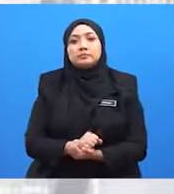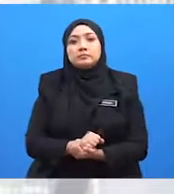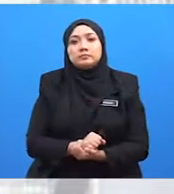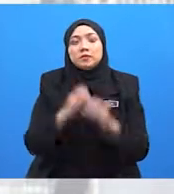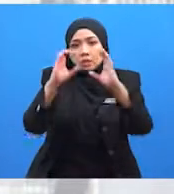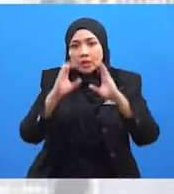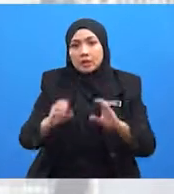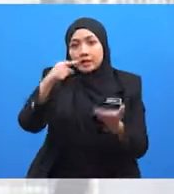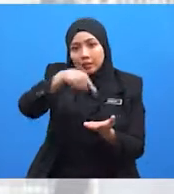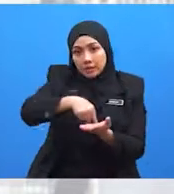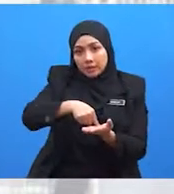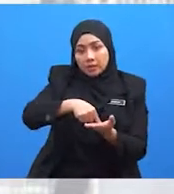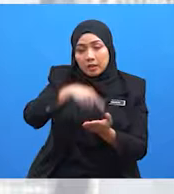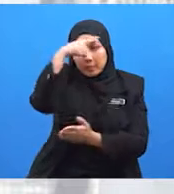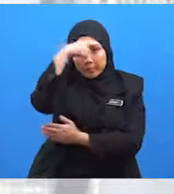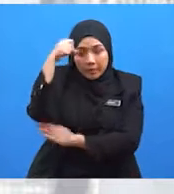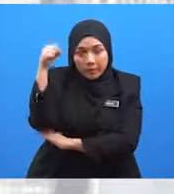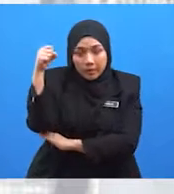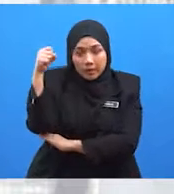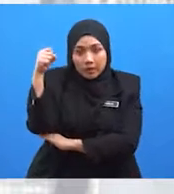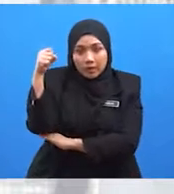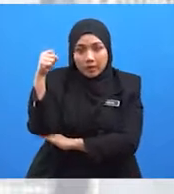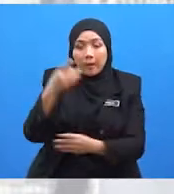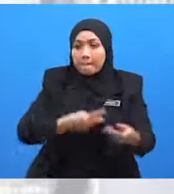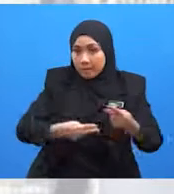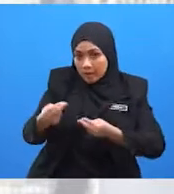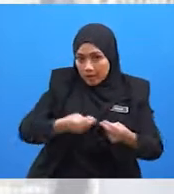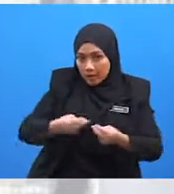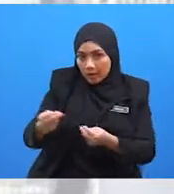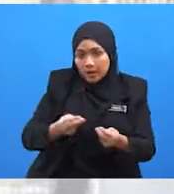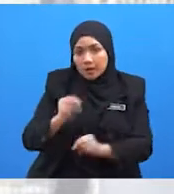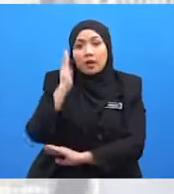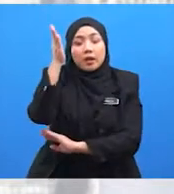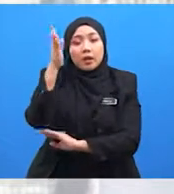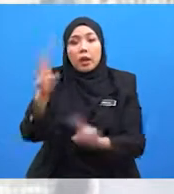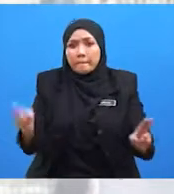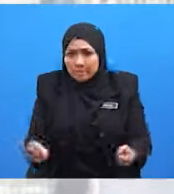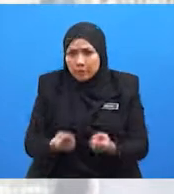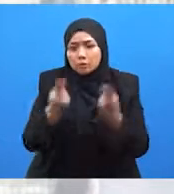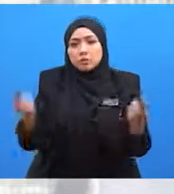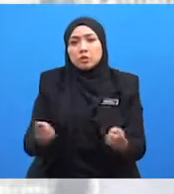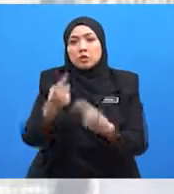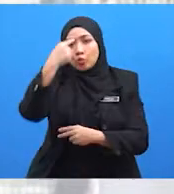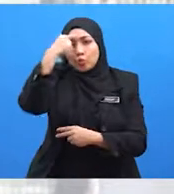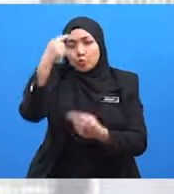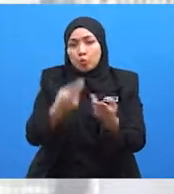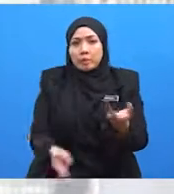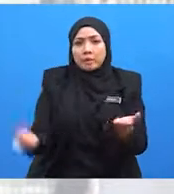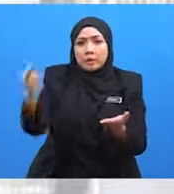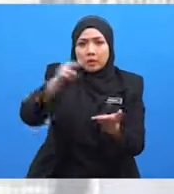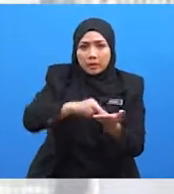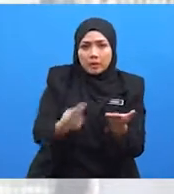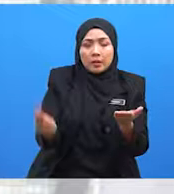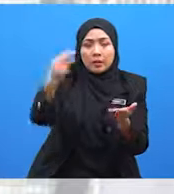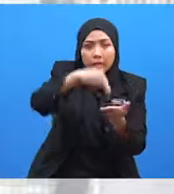ini akan menyebabkan perniagaan akan berusaha meningkatkan pengeluaran